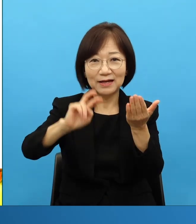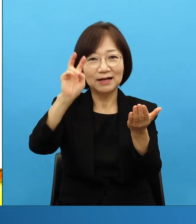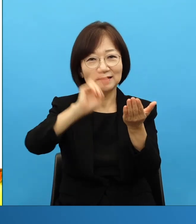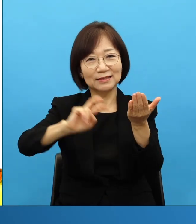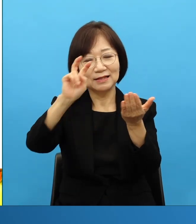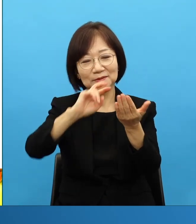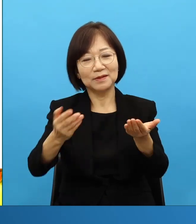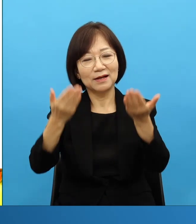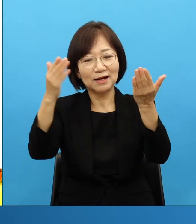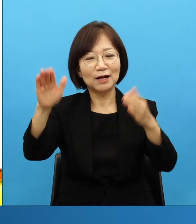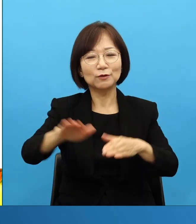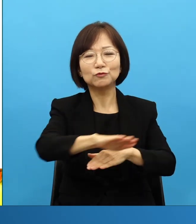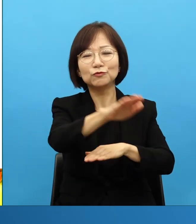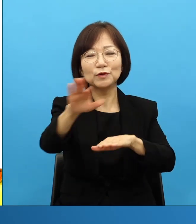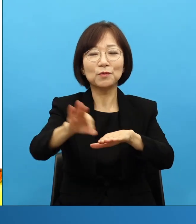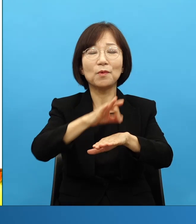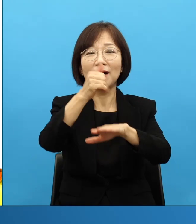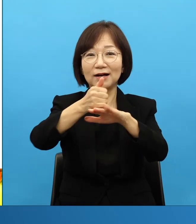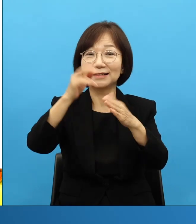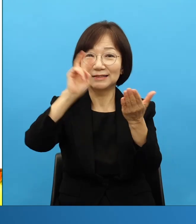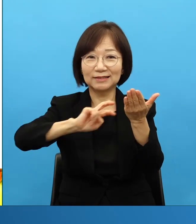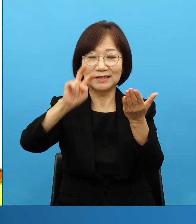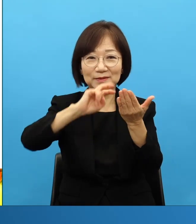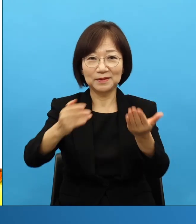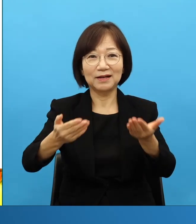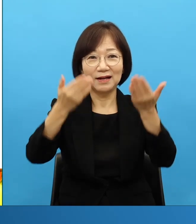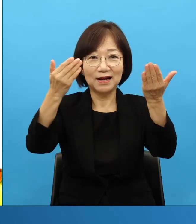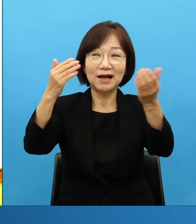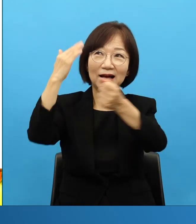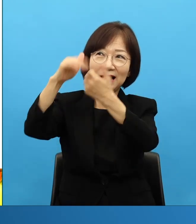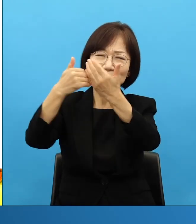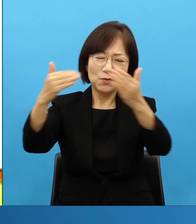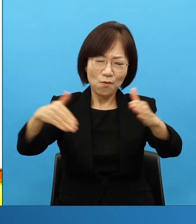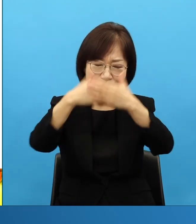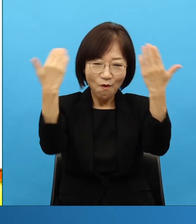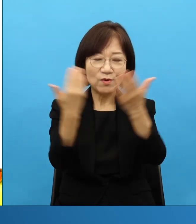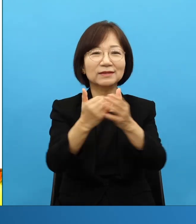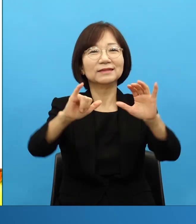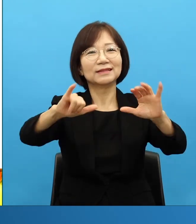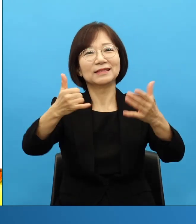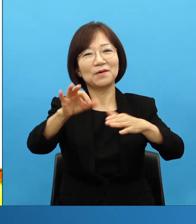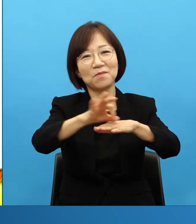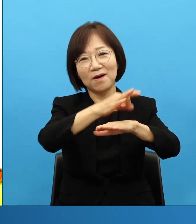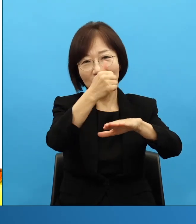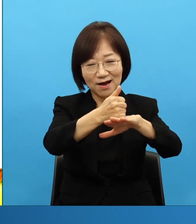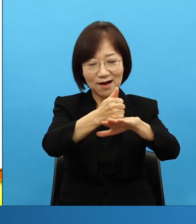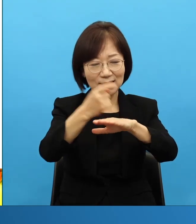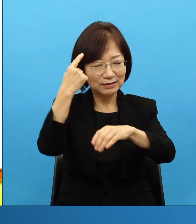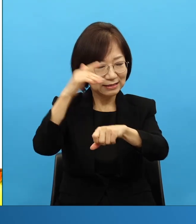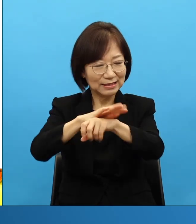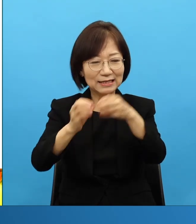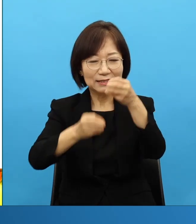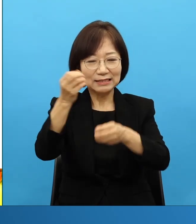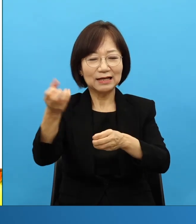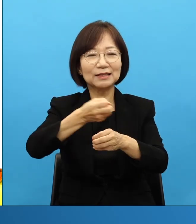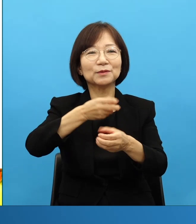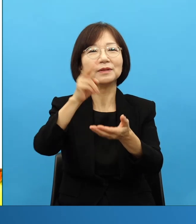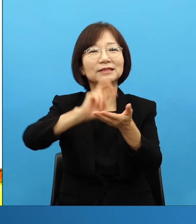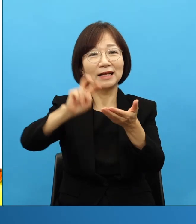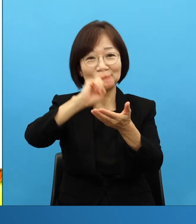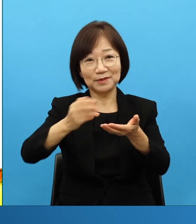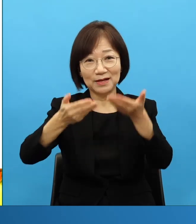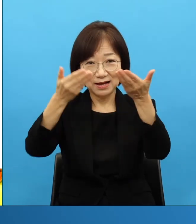찬송하라 우리 왕을 찬송하라. 하나님은 온 땅의 왕이심이라 지혜의 시로 찬송할지어다.